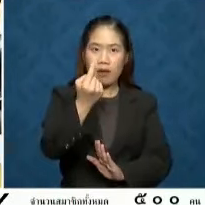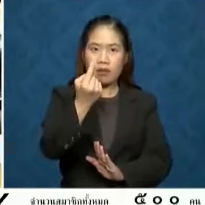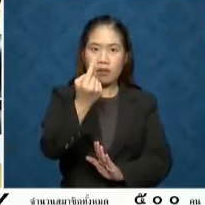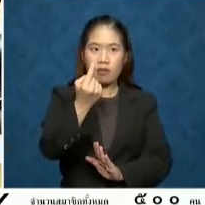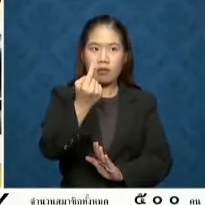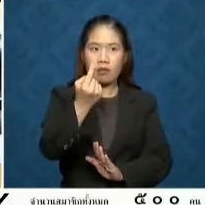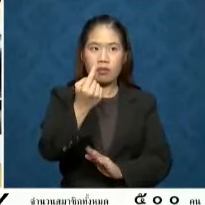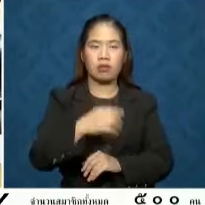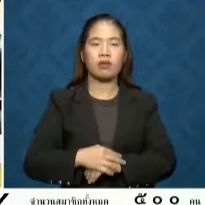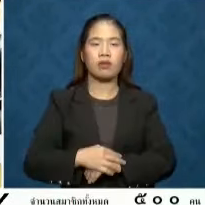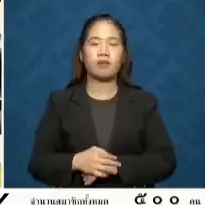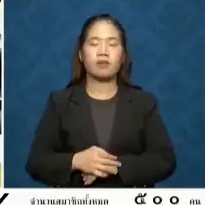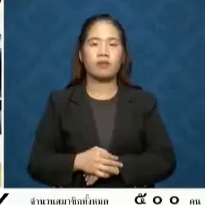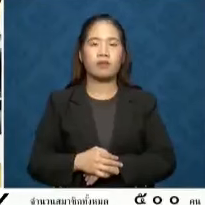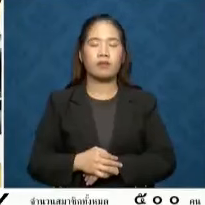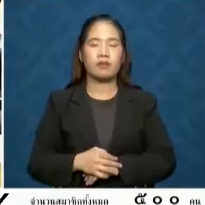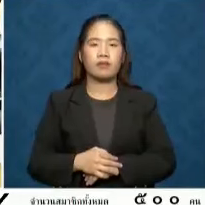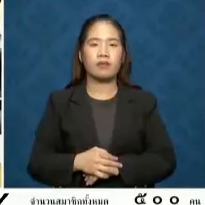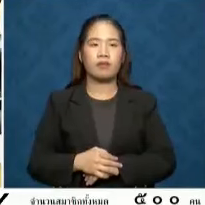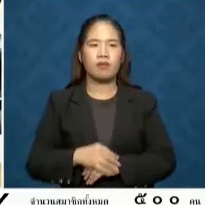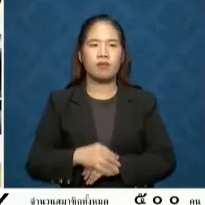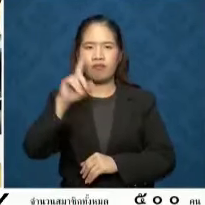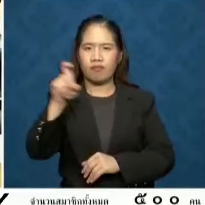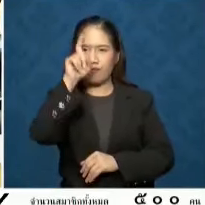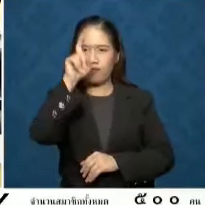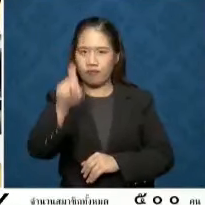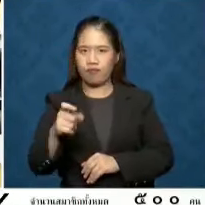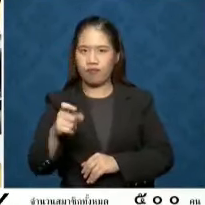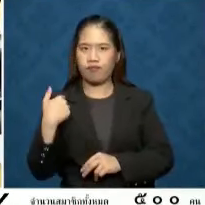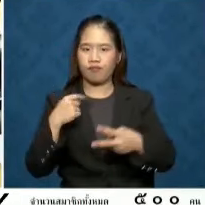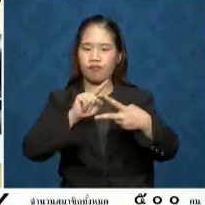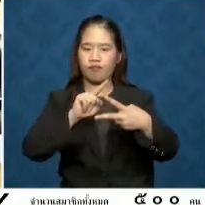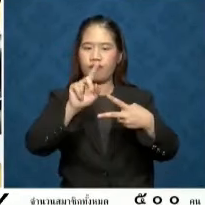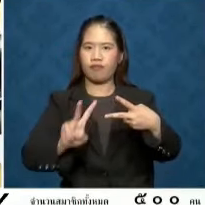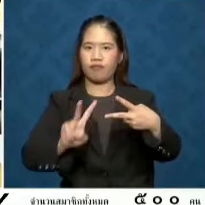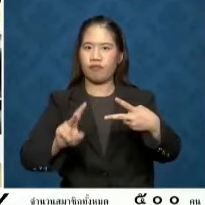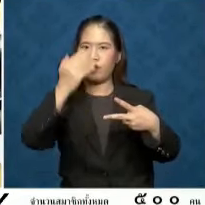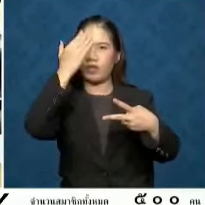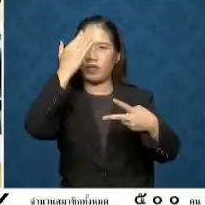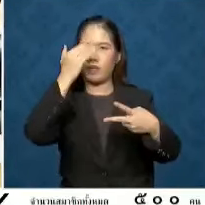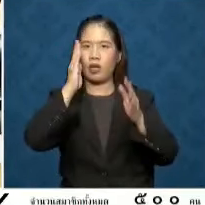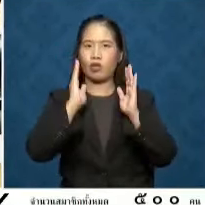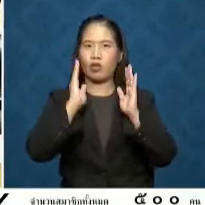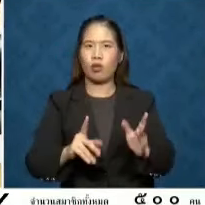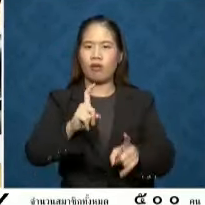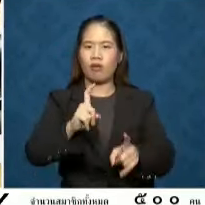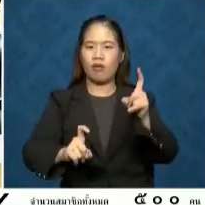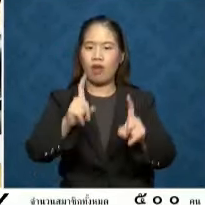4เมตรปริศนาที่2ท่านประธานทำไมถึงมีผู้เสียชีวิตเยอะขนาด